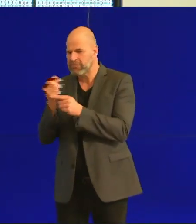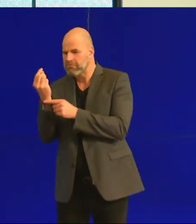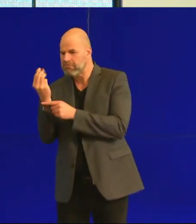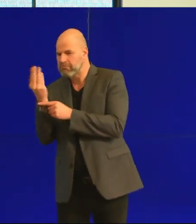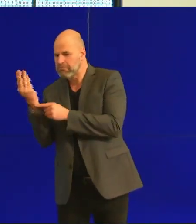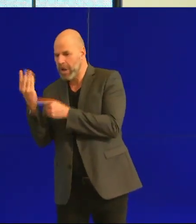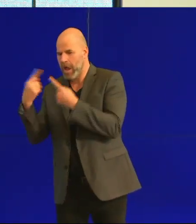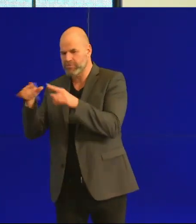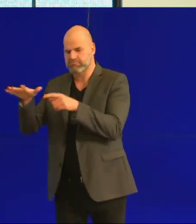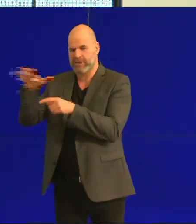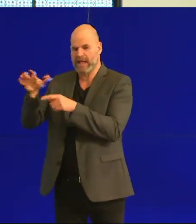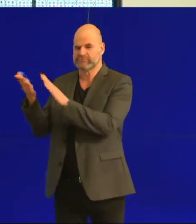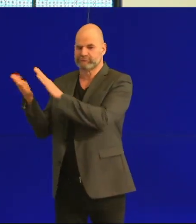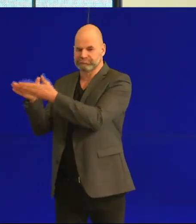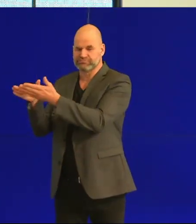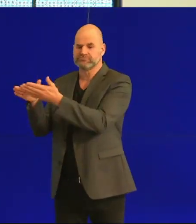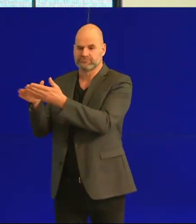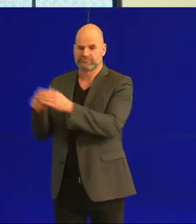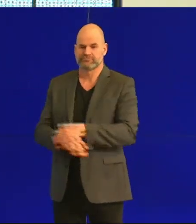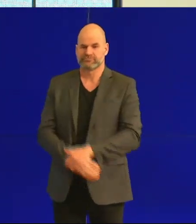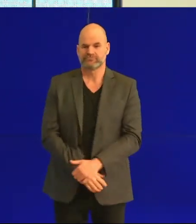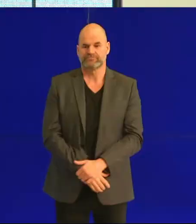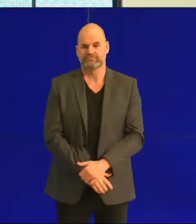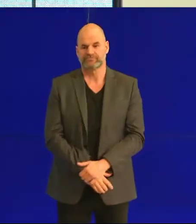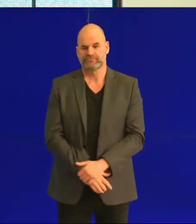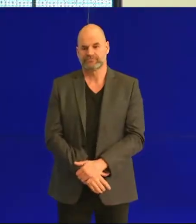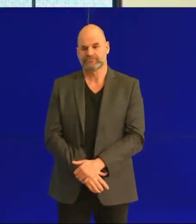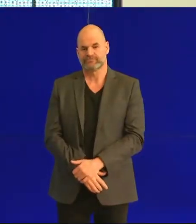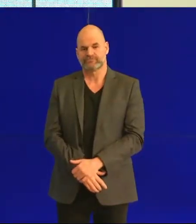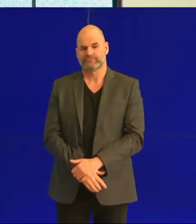pour vendre